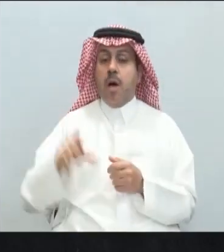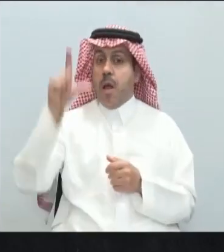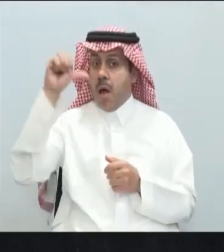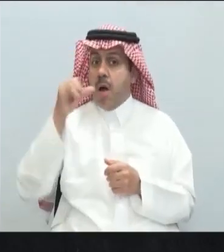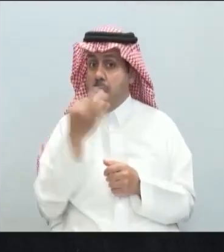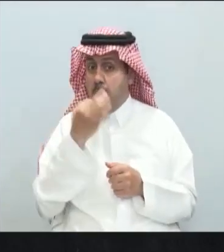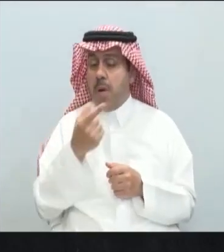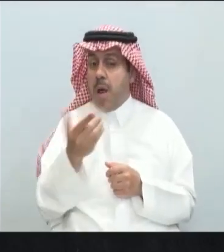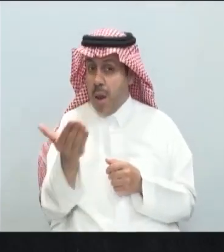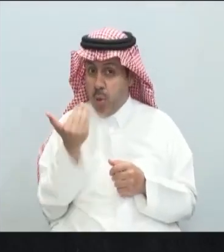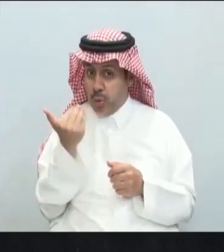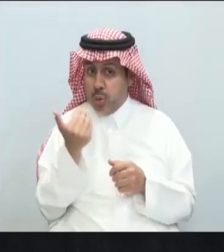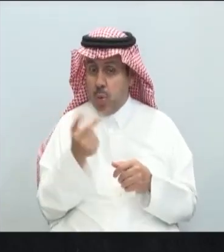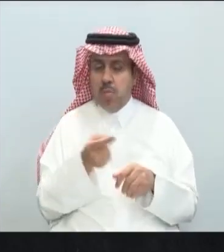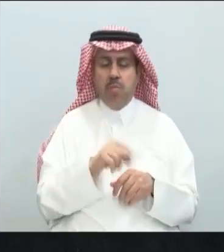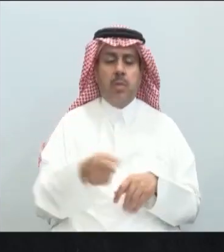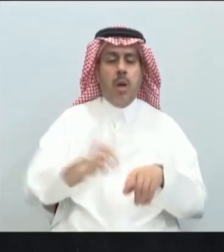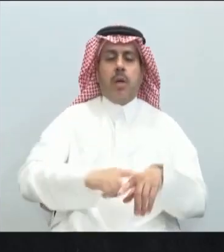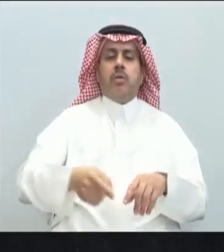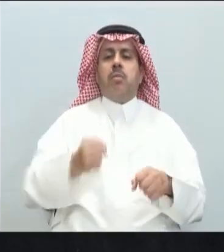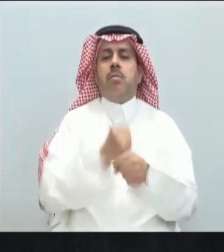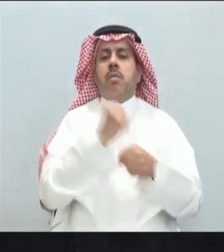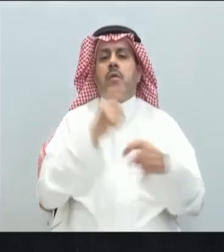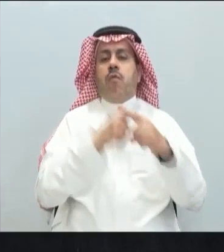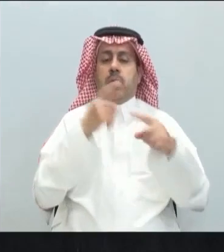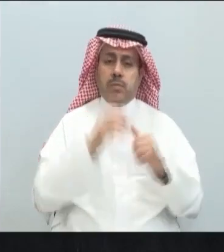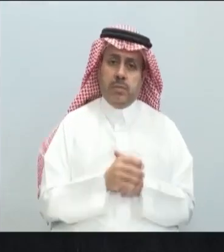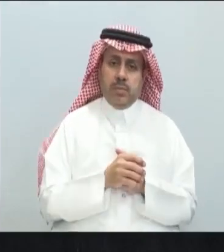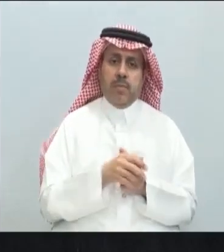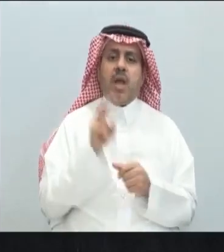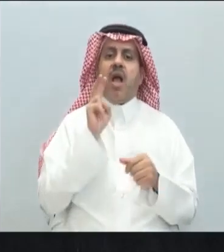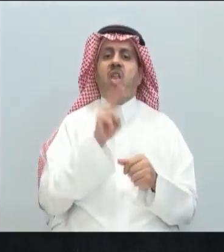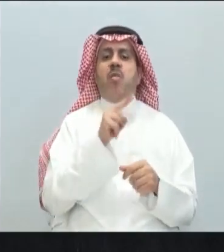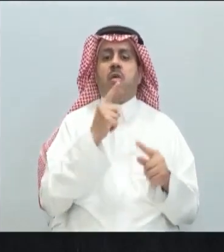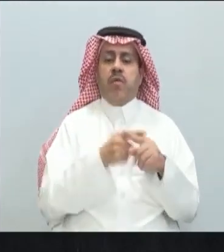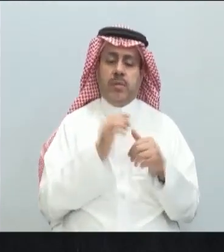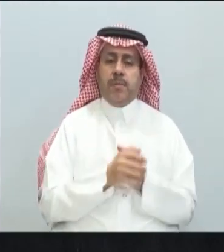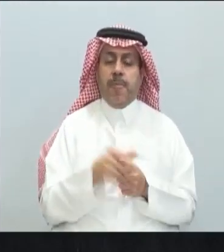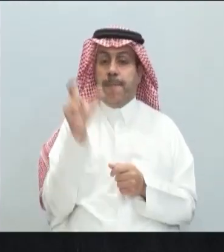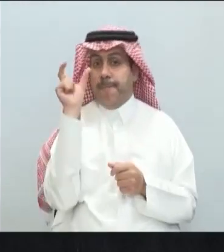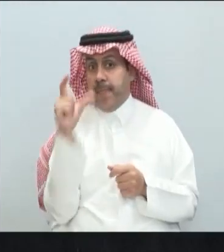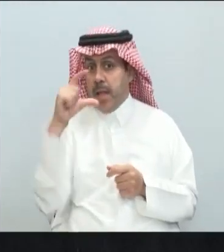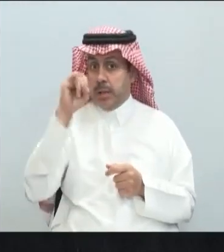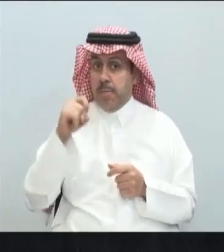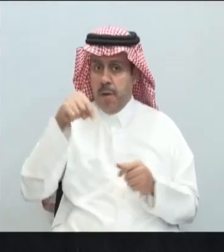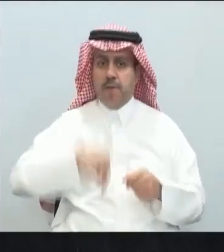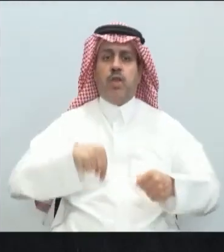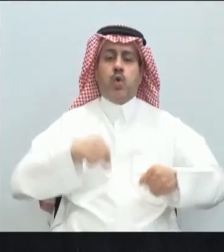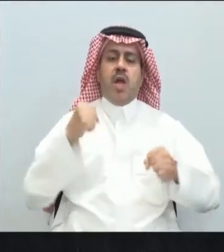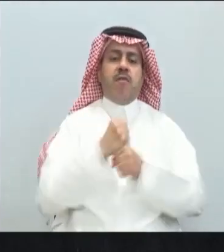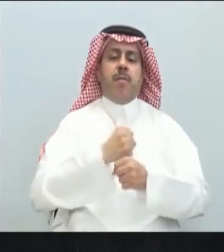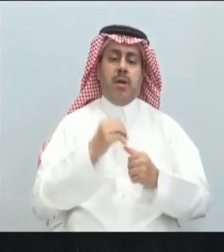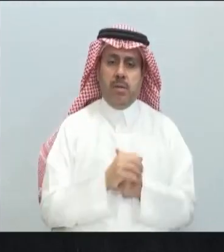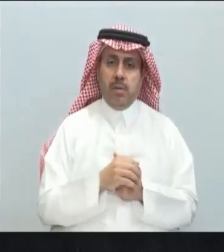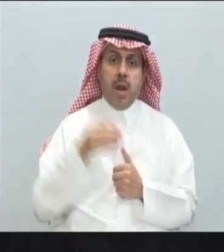لعادوا لما نهوا عنه وانهم لكاذبون فالاولى ان يكون الندم في هذه الدنيا في دار العمل